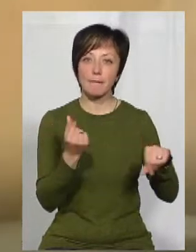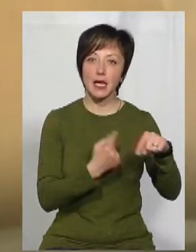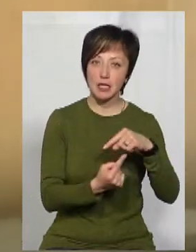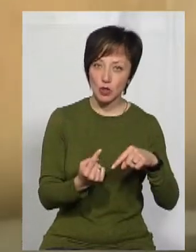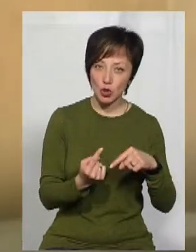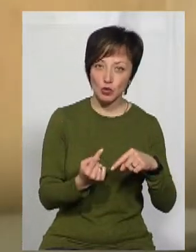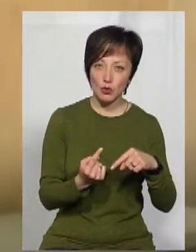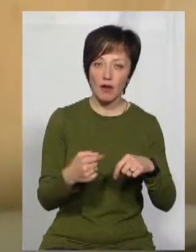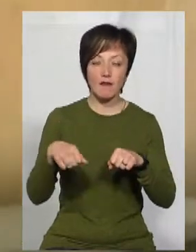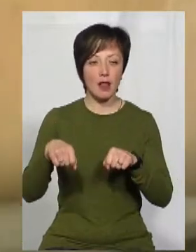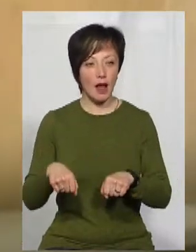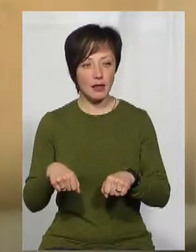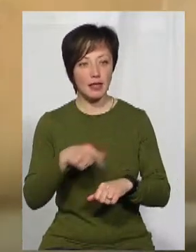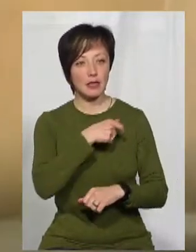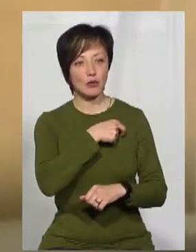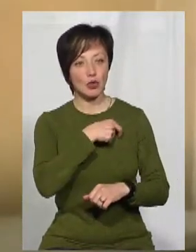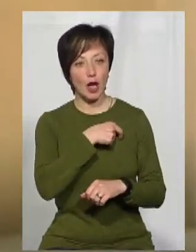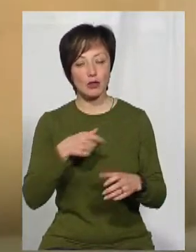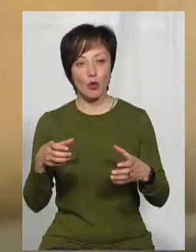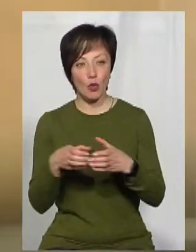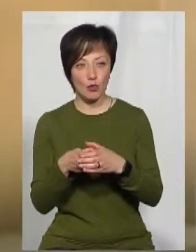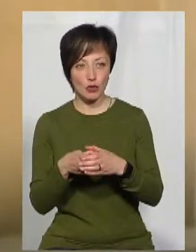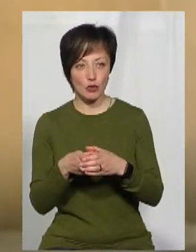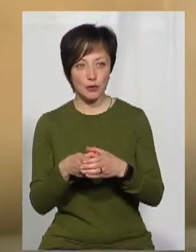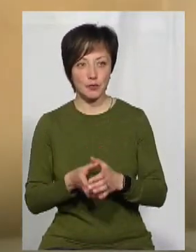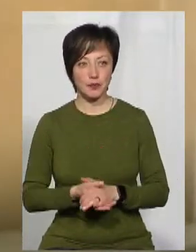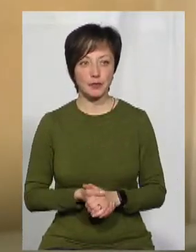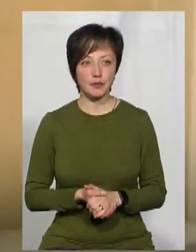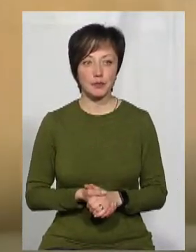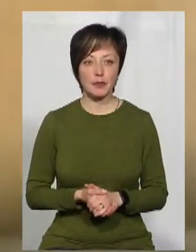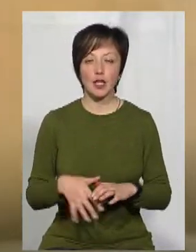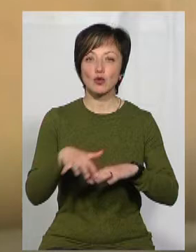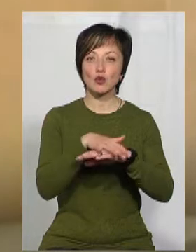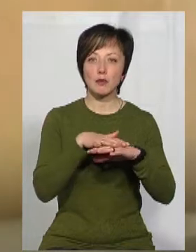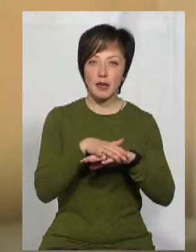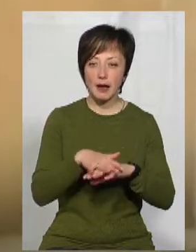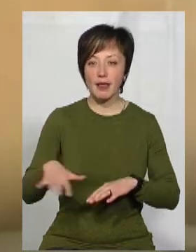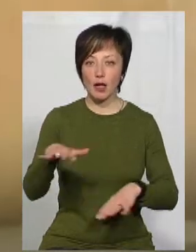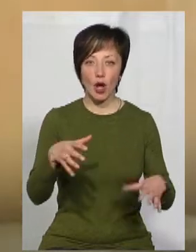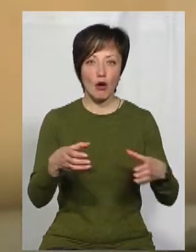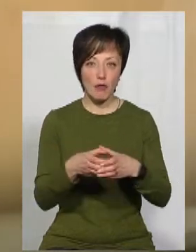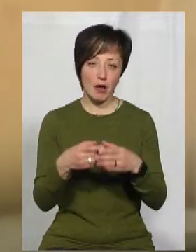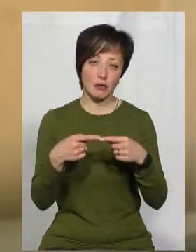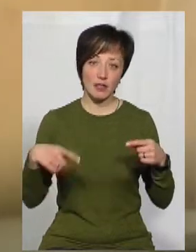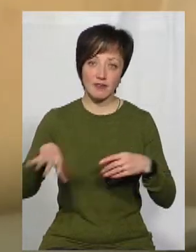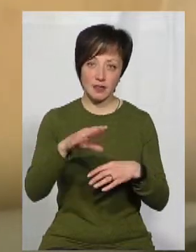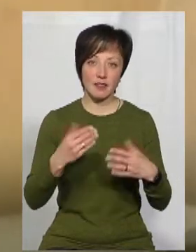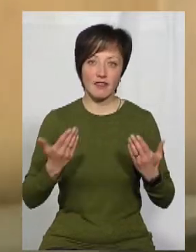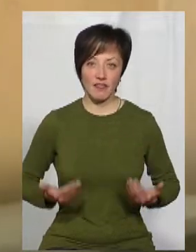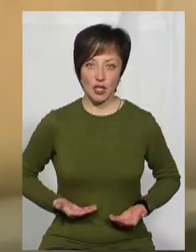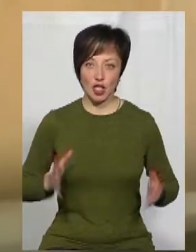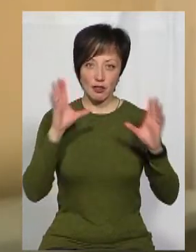бізнесу, влади, депутатського корпусу, суспільства, територіальної громади. І тоді всі